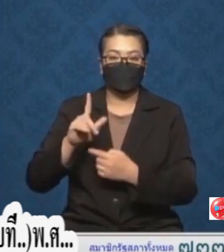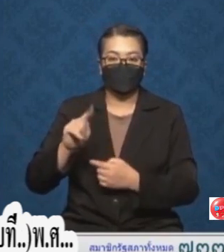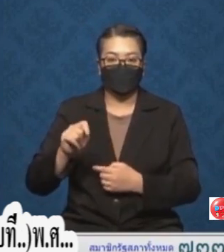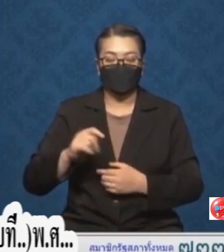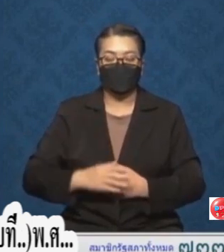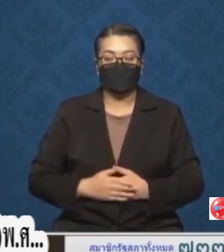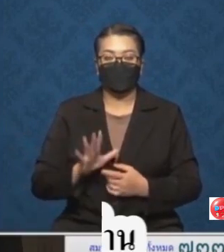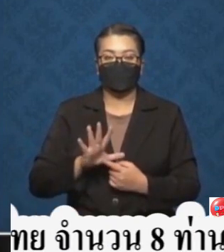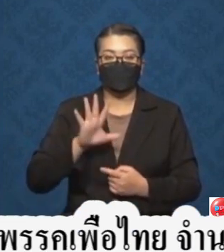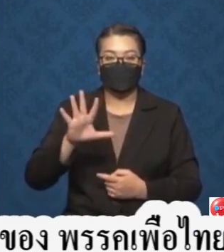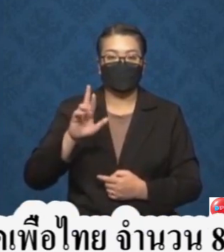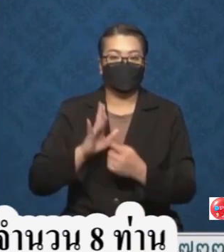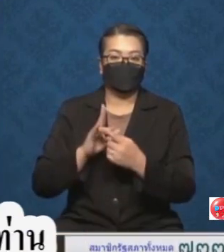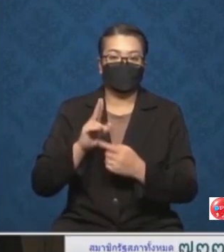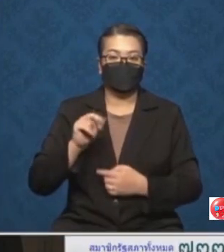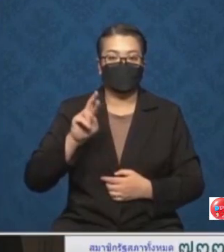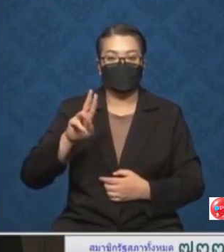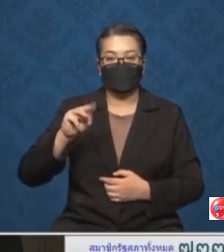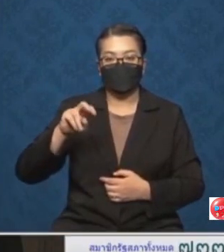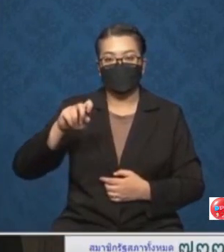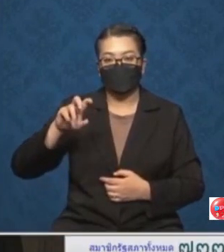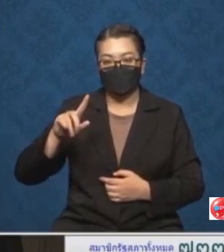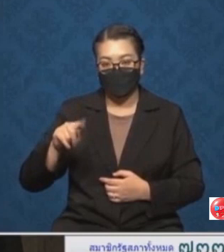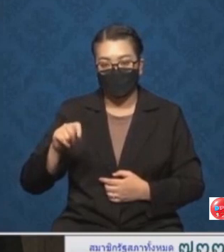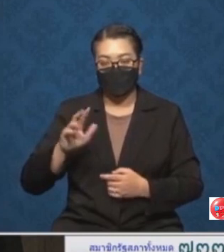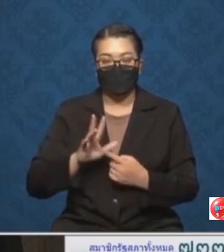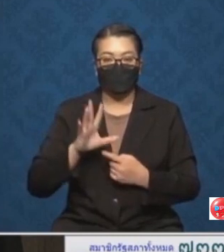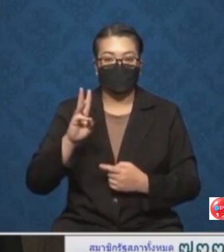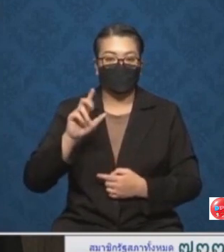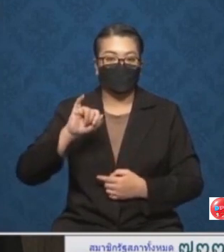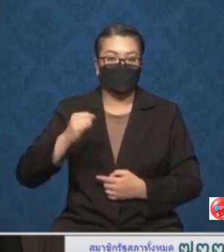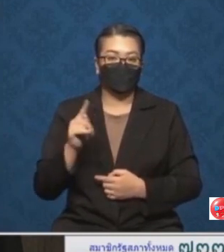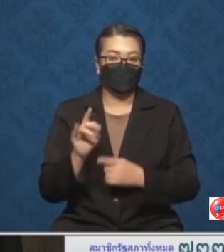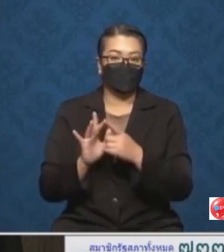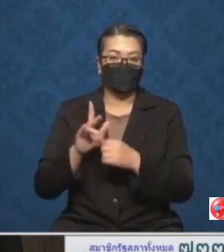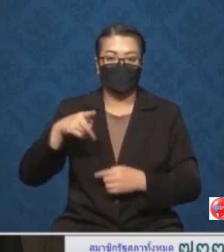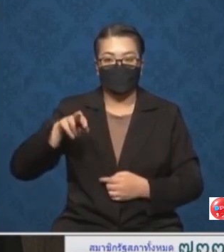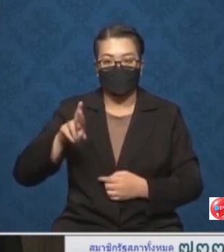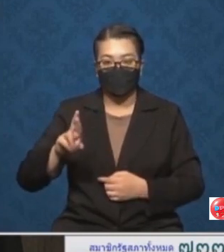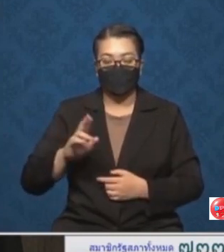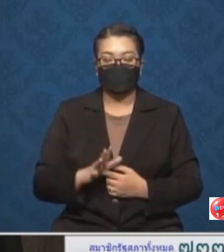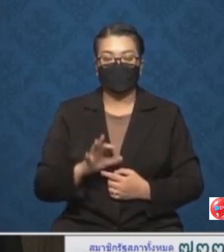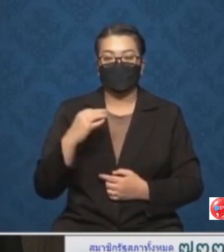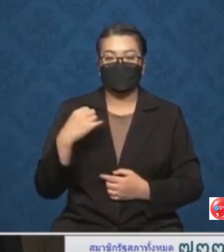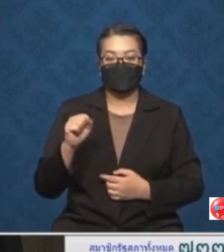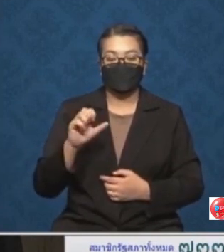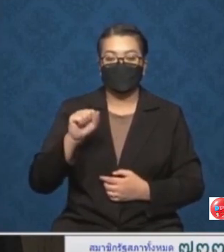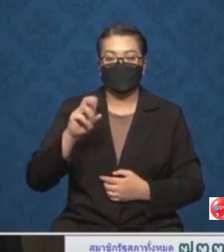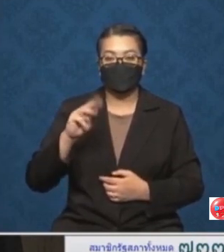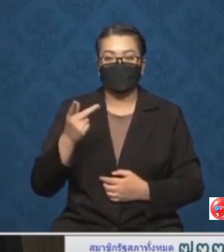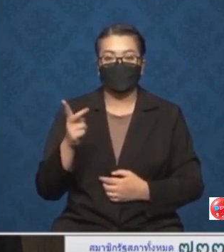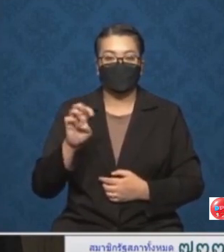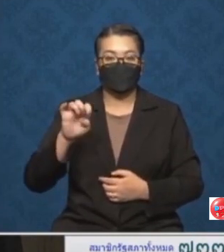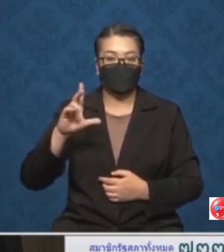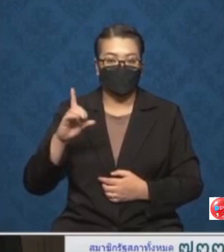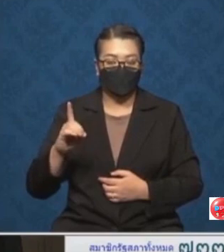รมิตสุจารี 6. นายจตุพรเจริญเชื้อ 7. นายสมคิดเชื้อคง 8. นายสงว